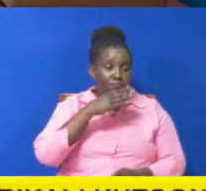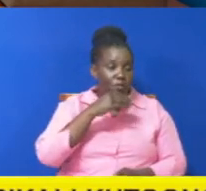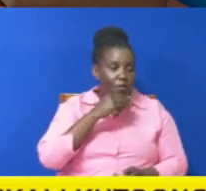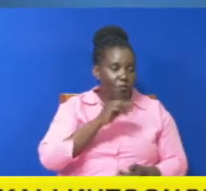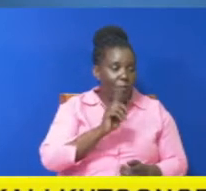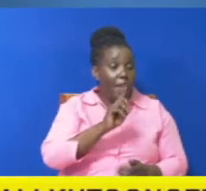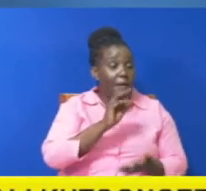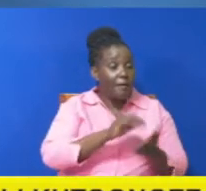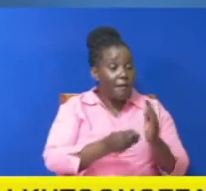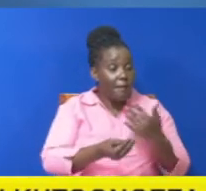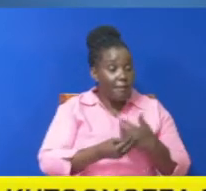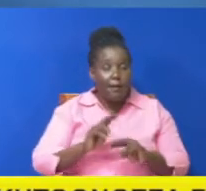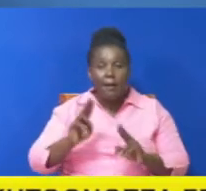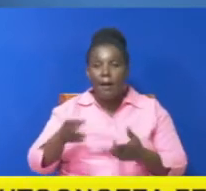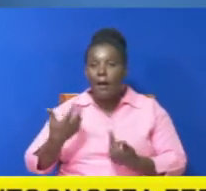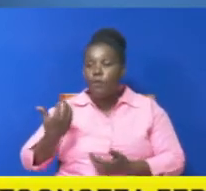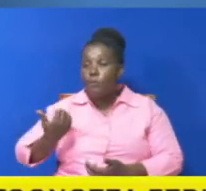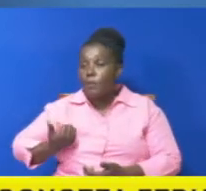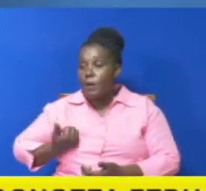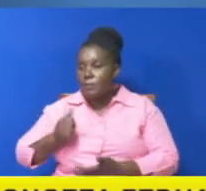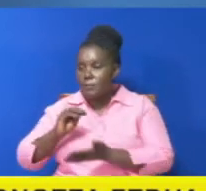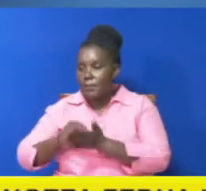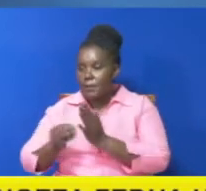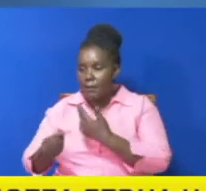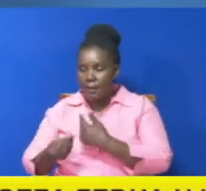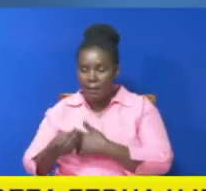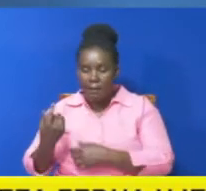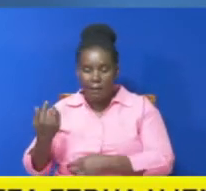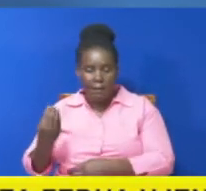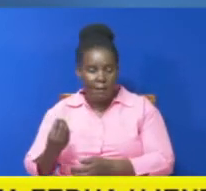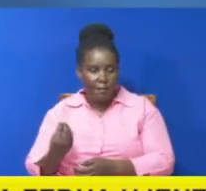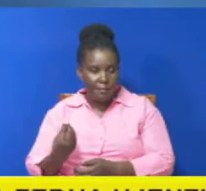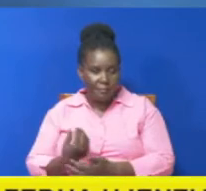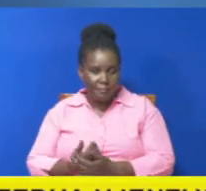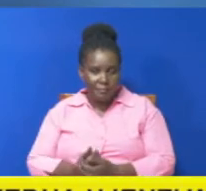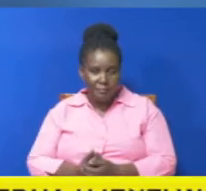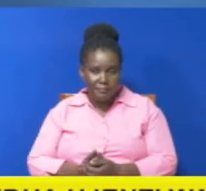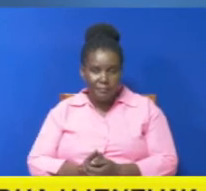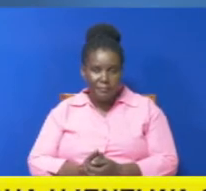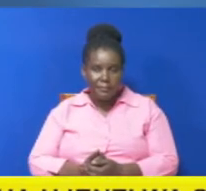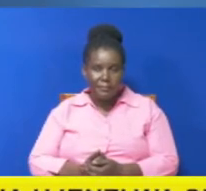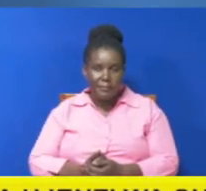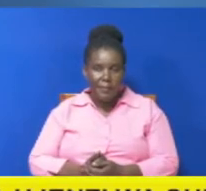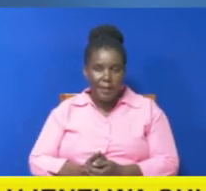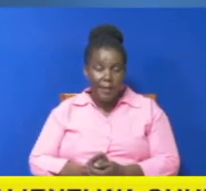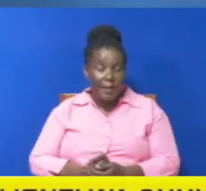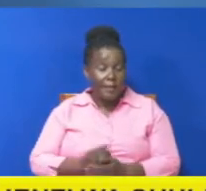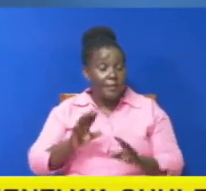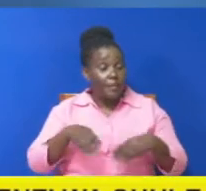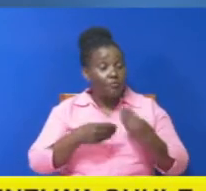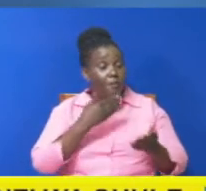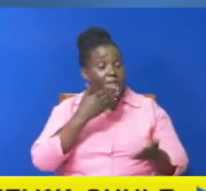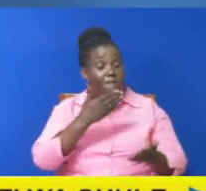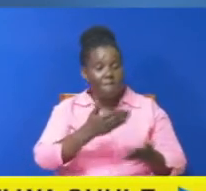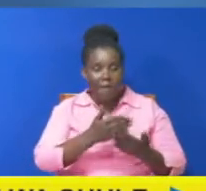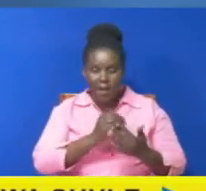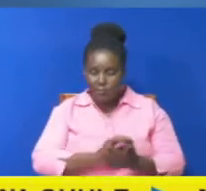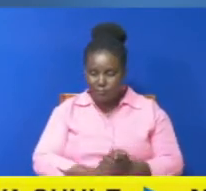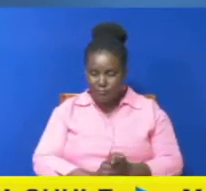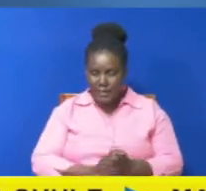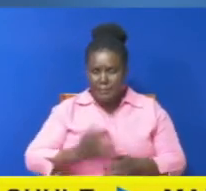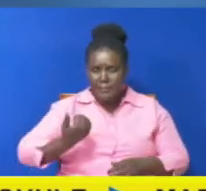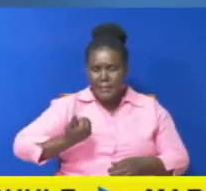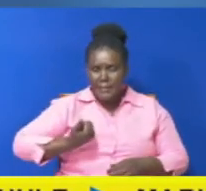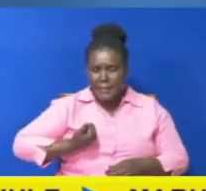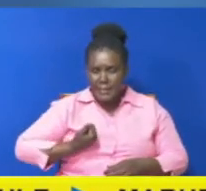gani? Natoa mfano, kuna binti alishapata mchumba. Na ukija kuangalia mama yake alikuwa ni mtu